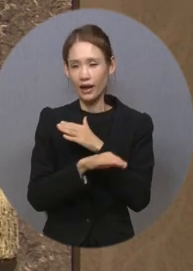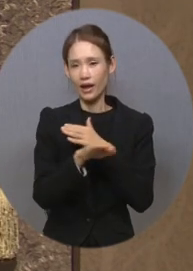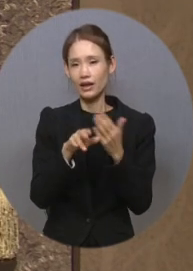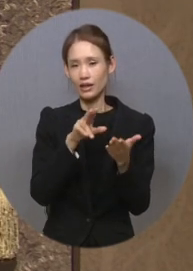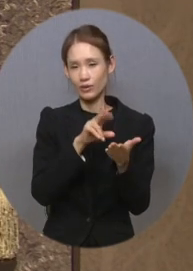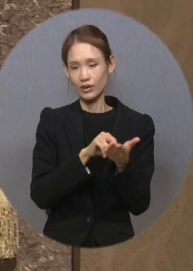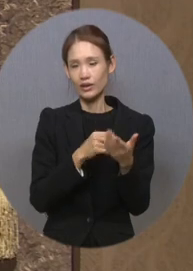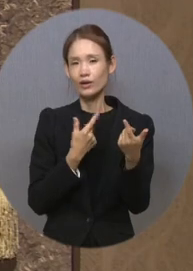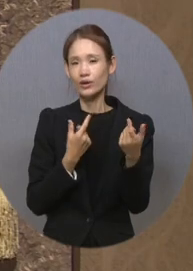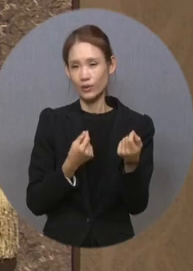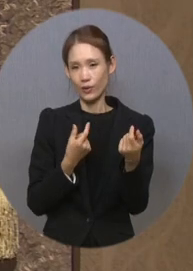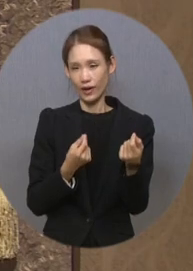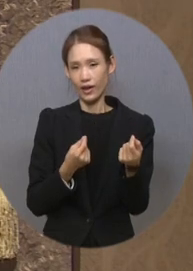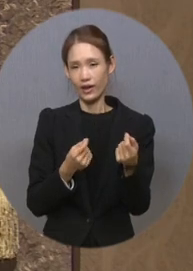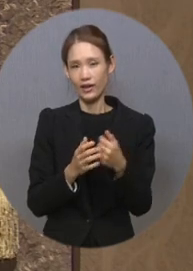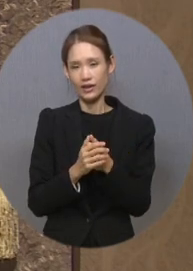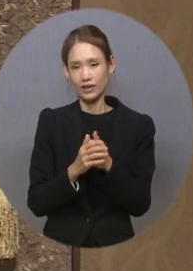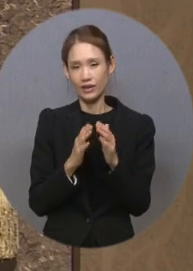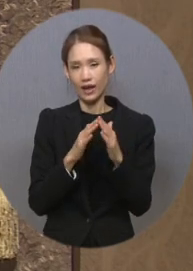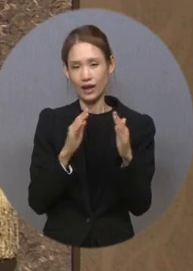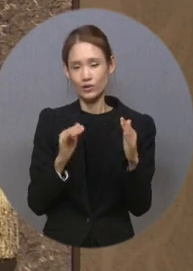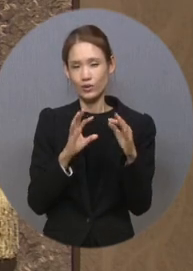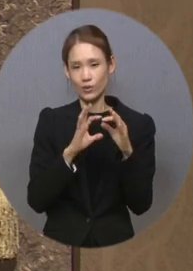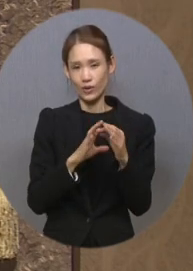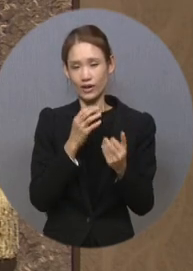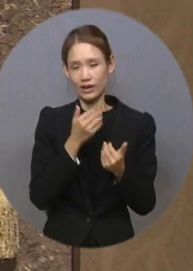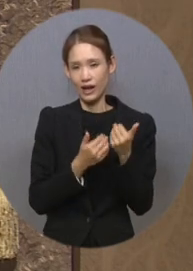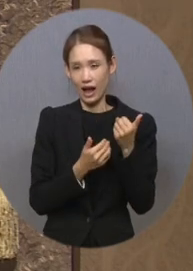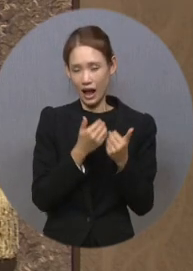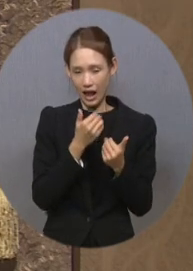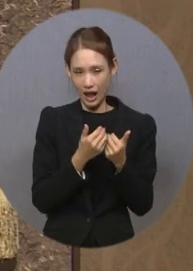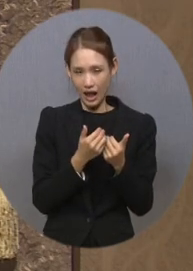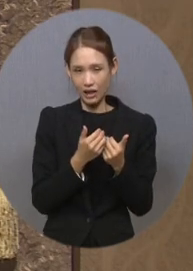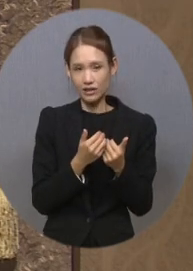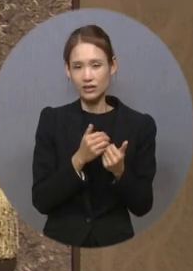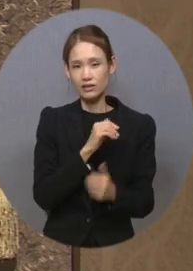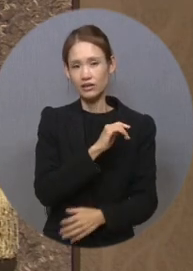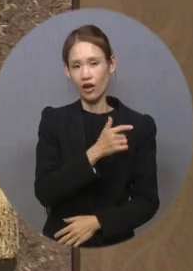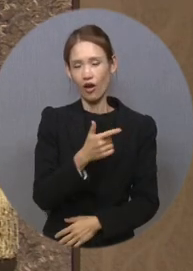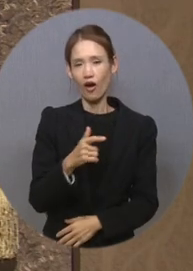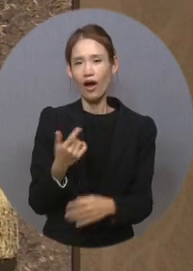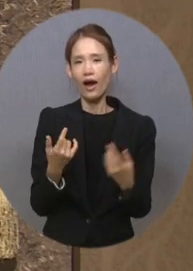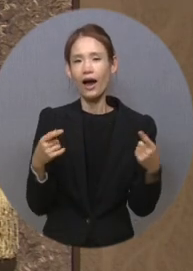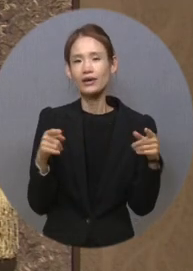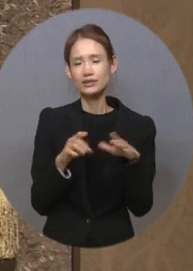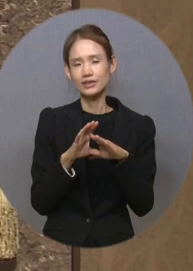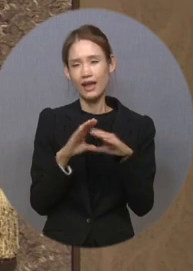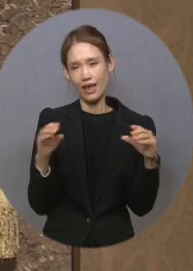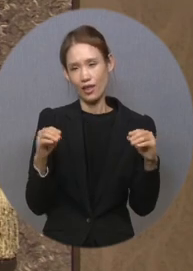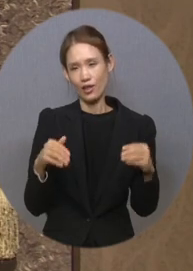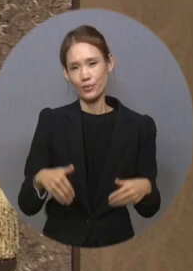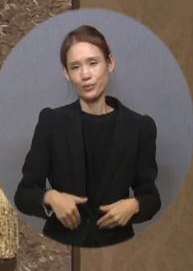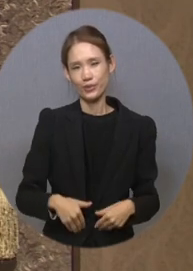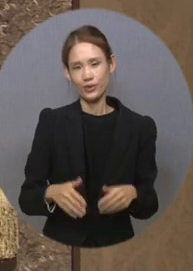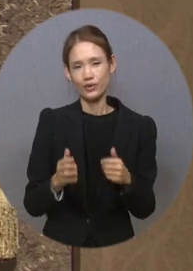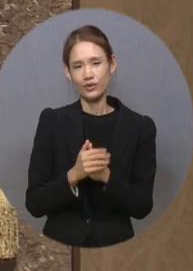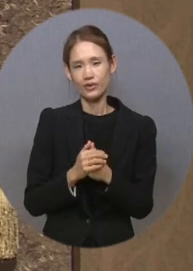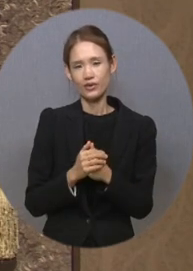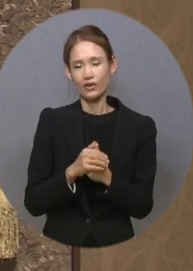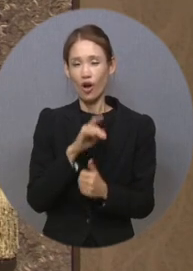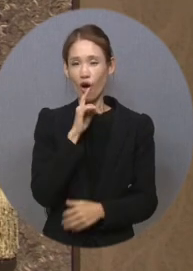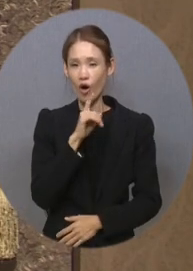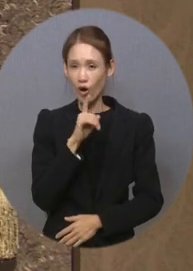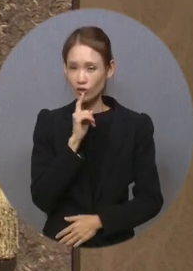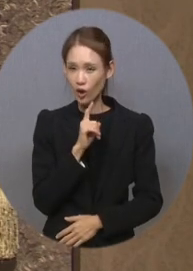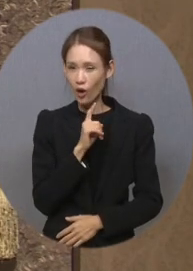가정 문제와 똑같이 가족 간의 갈등 문제, 고부 갈등 문제 이런 거를 같이 풀어줘야 된다. 그리고 이제 언어 문제